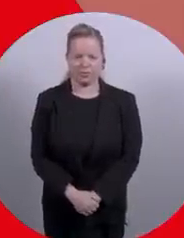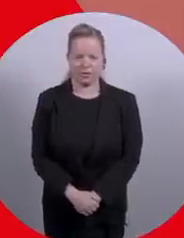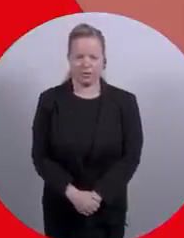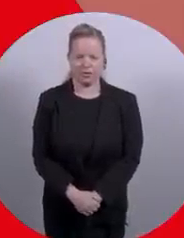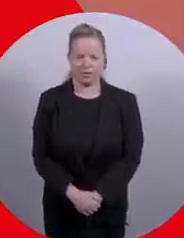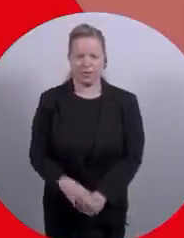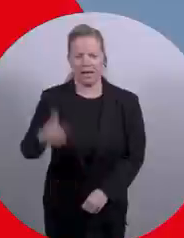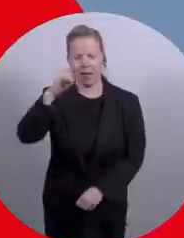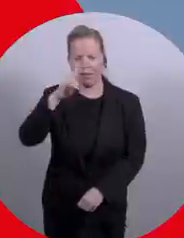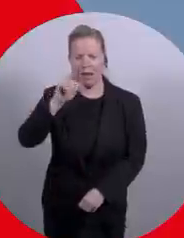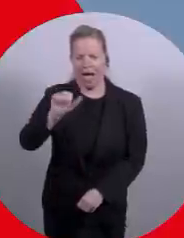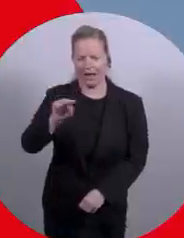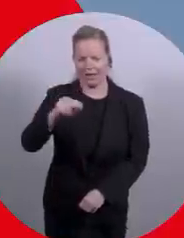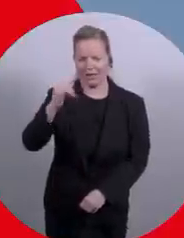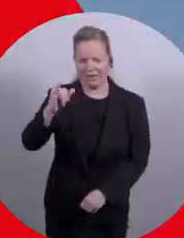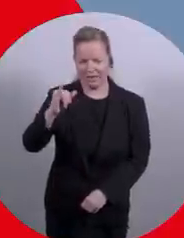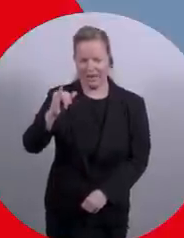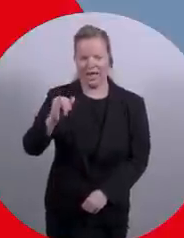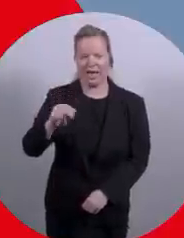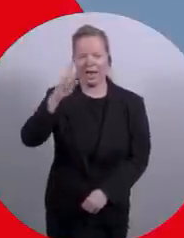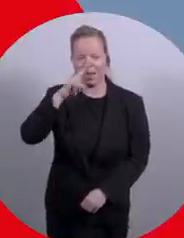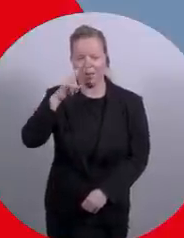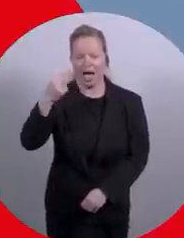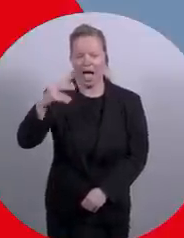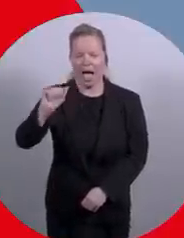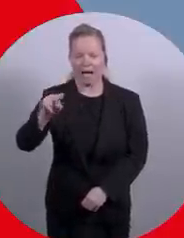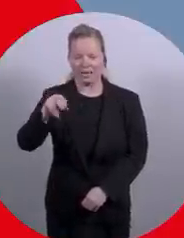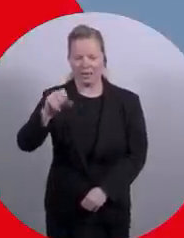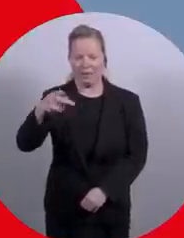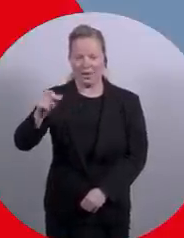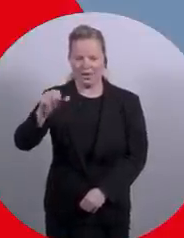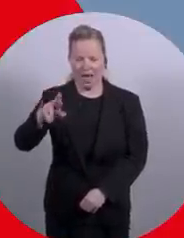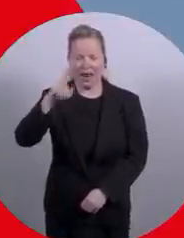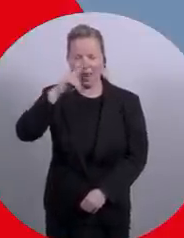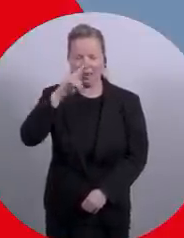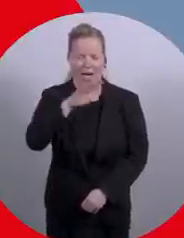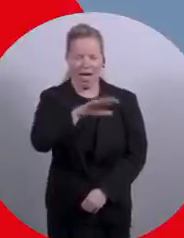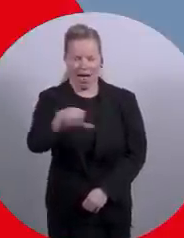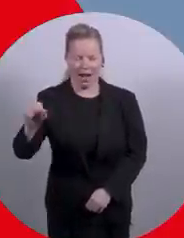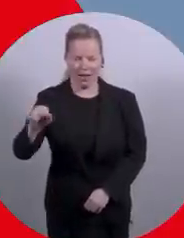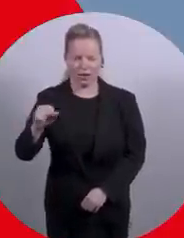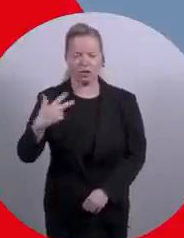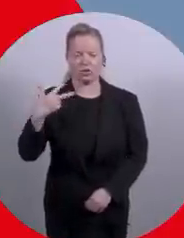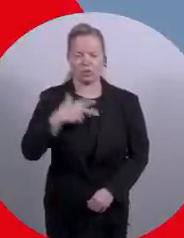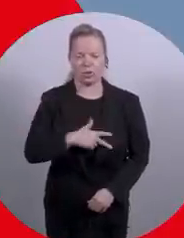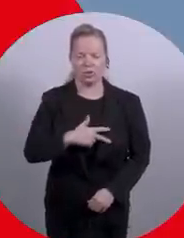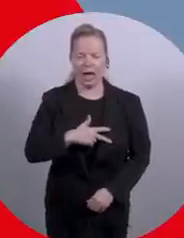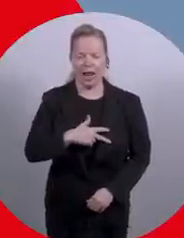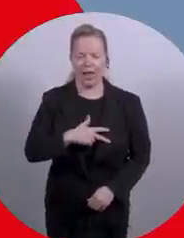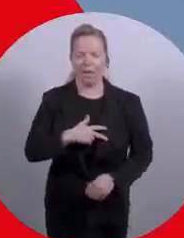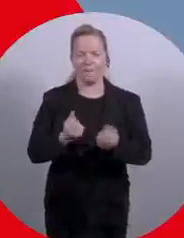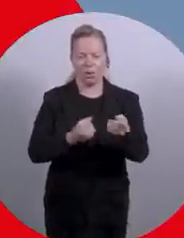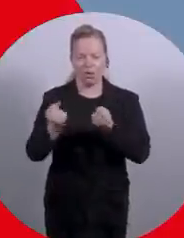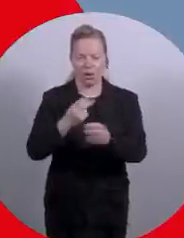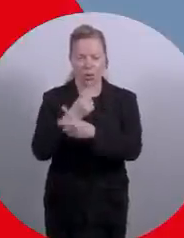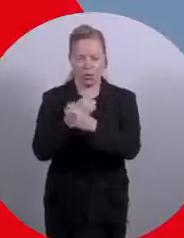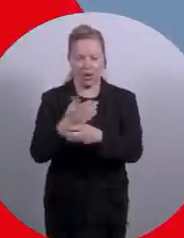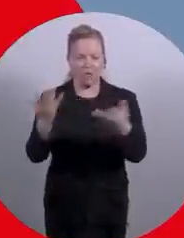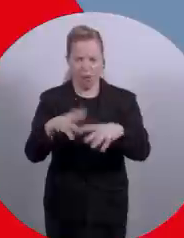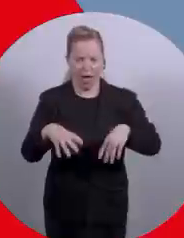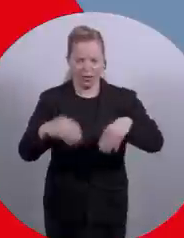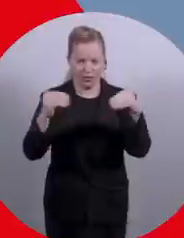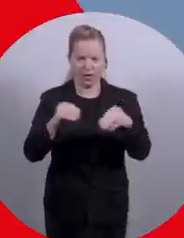wieder Andy lieber Hans-peter liebe alle soziale Politik für Österreich fängt in der Europäischen Union an